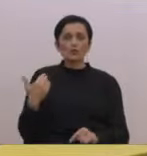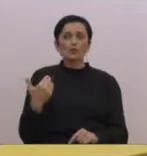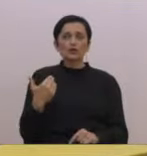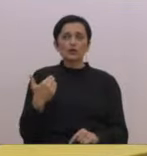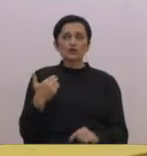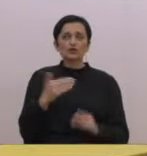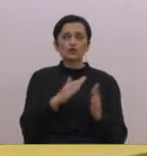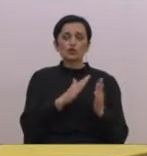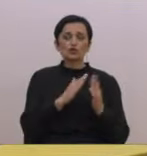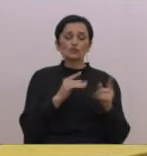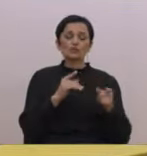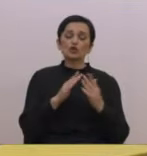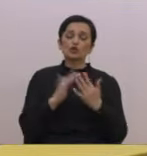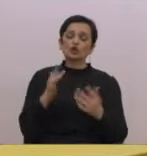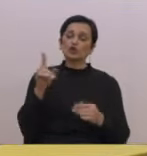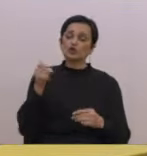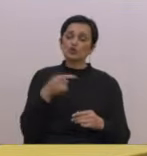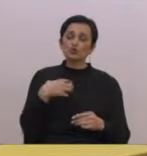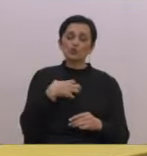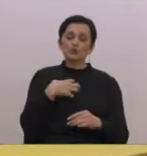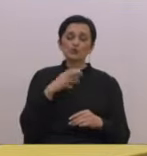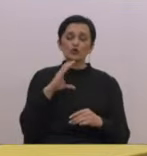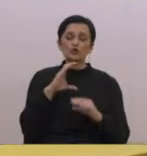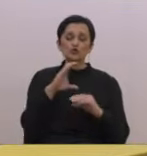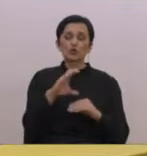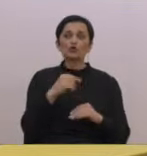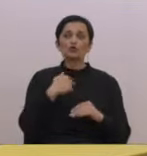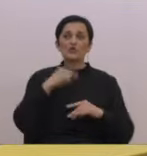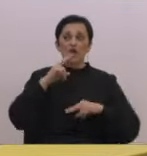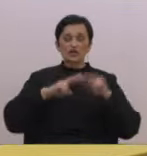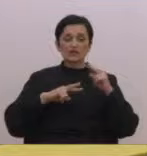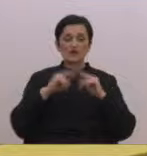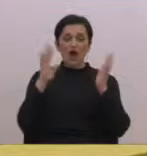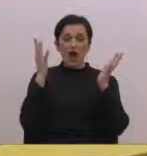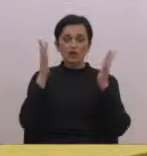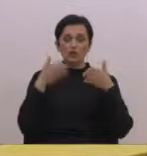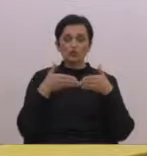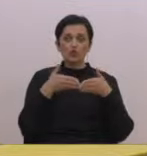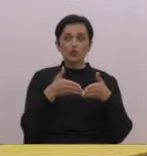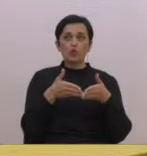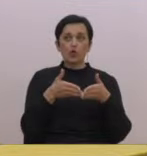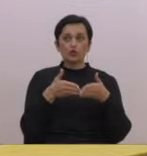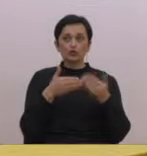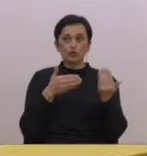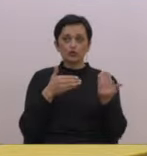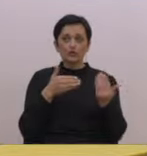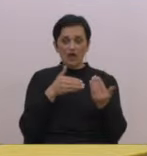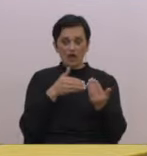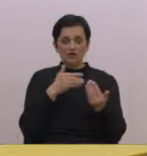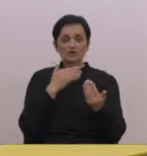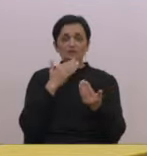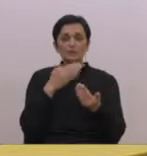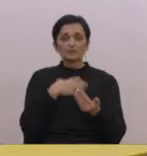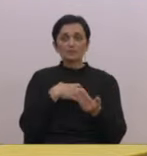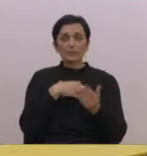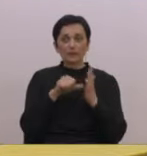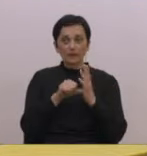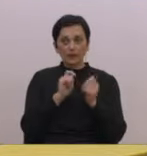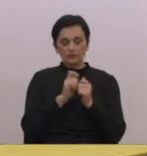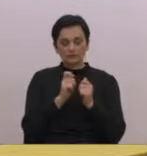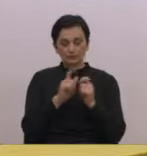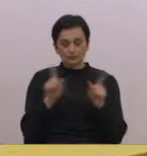ისინი ითხოვენ მნიშვნელოვან კონტრიბუციას ერთის მხრივ ჩვენ ვაშენებთ ანაკლიის პორტს სადაც როგორც თქვენ იკითხეთ, მნიშვნელოვანი ინვესტიციების